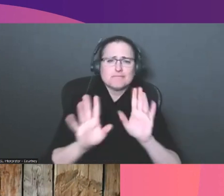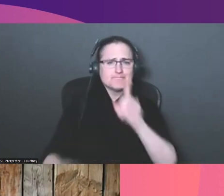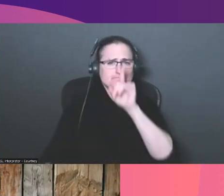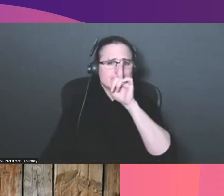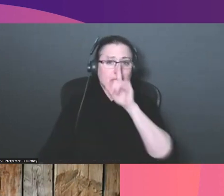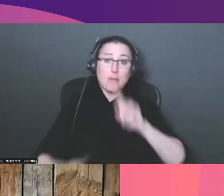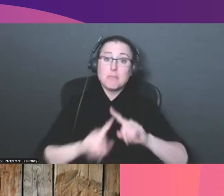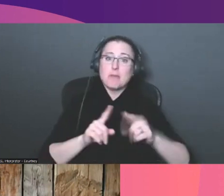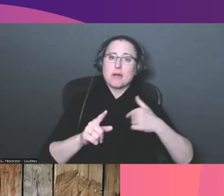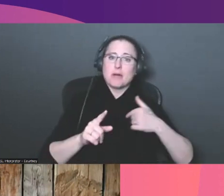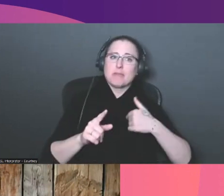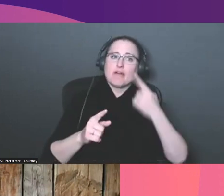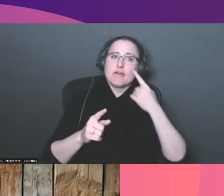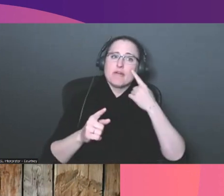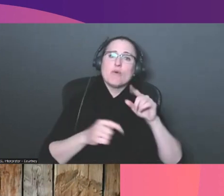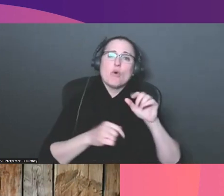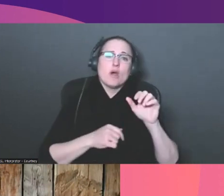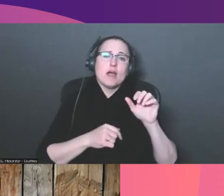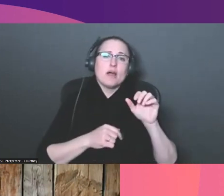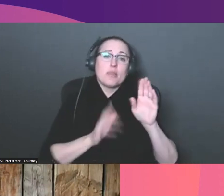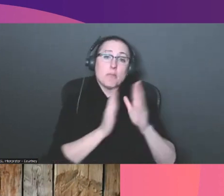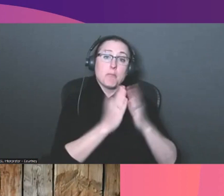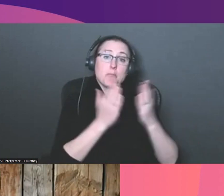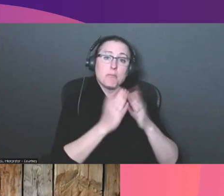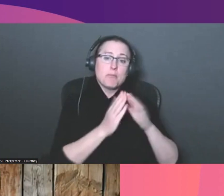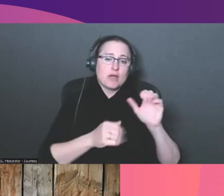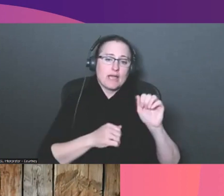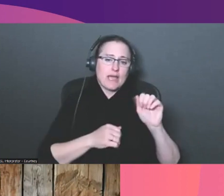tandis que je mettais à jour